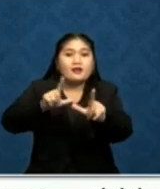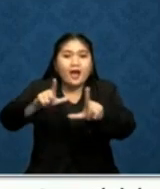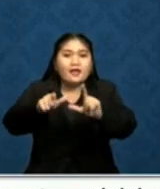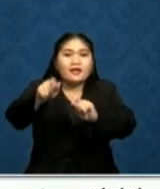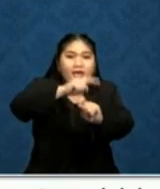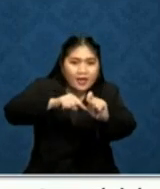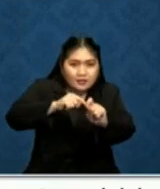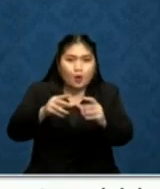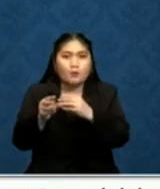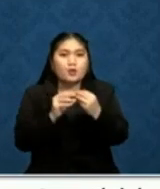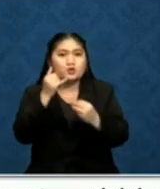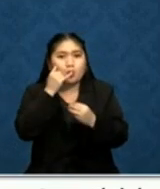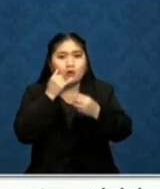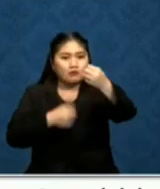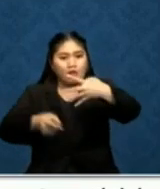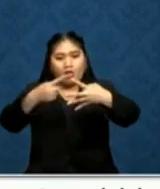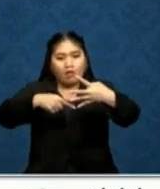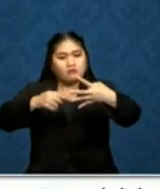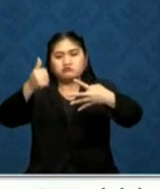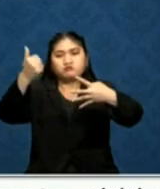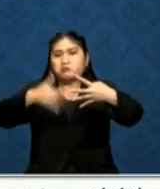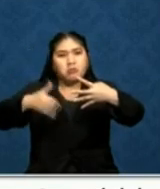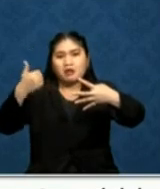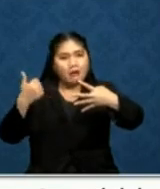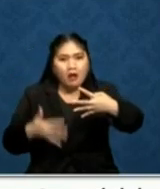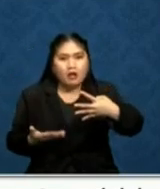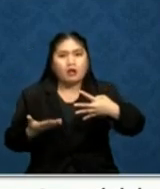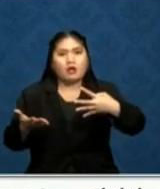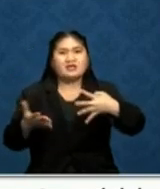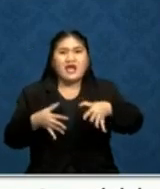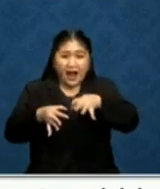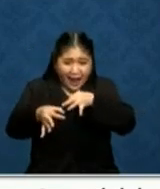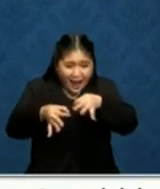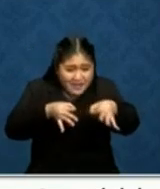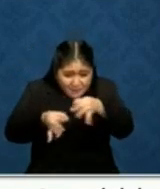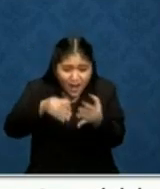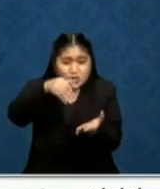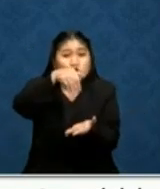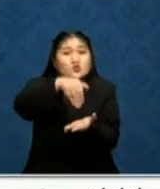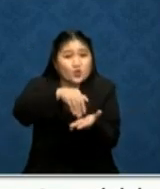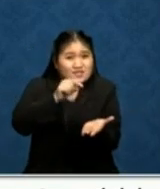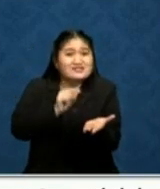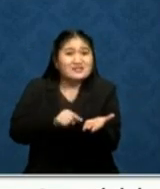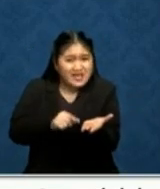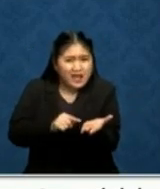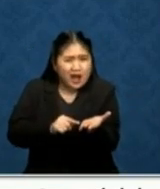รแต่ใช้งานไม่ได้เลยดิฉันอภิปรายเรื่องศูนย์นี้ม